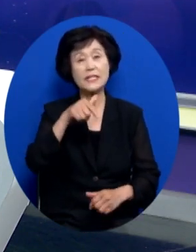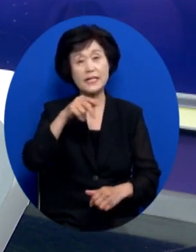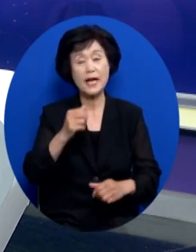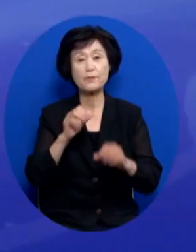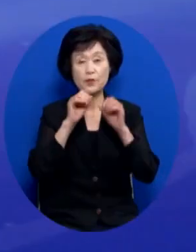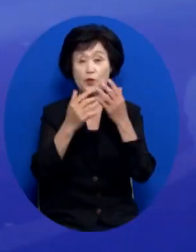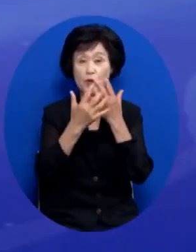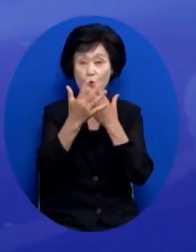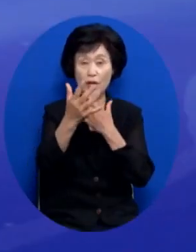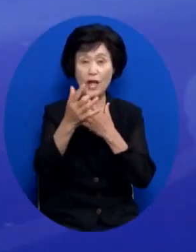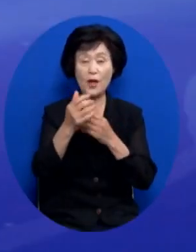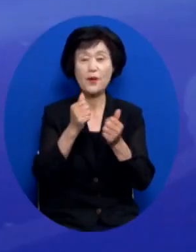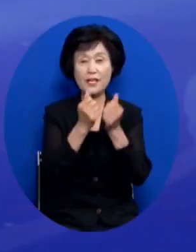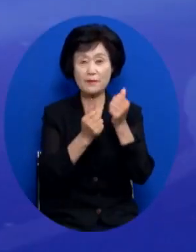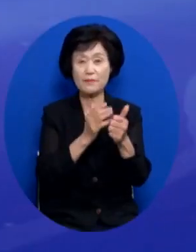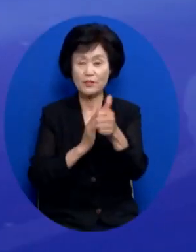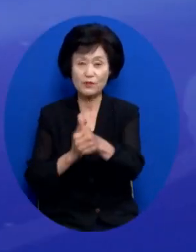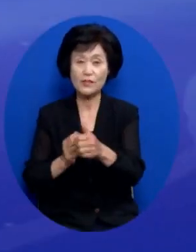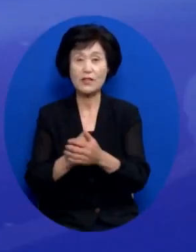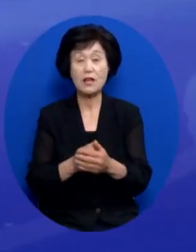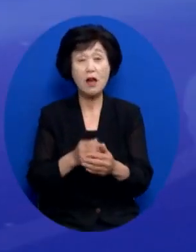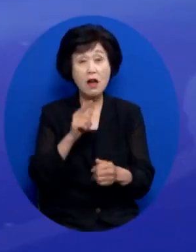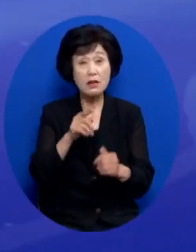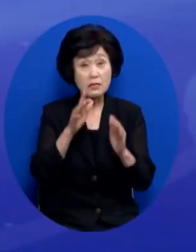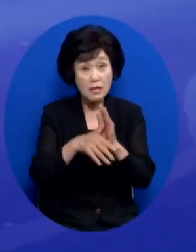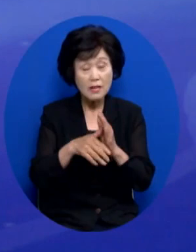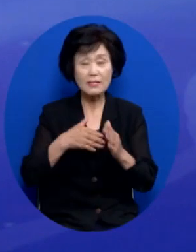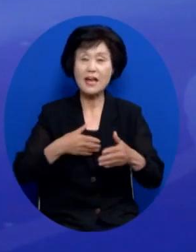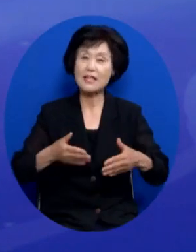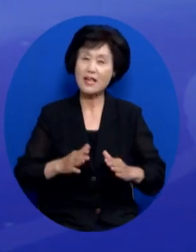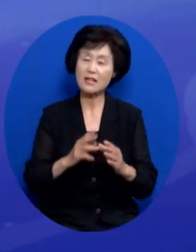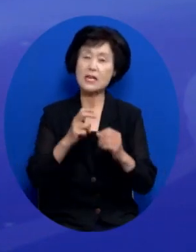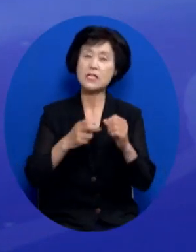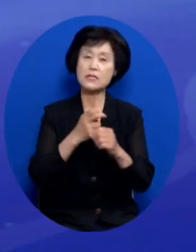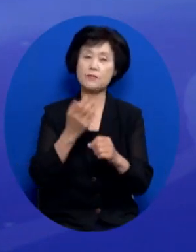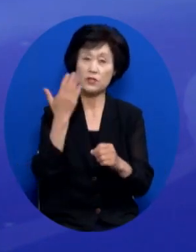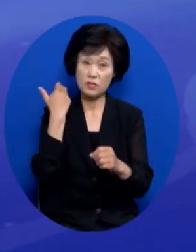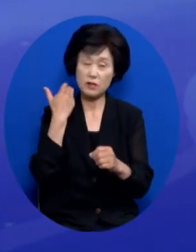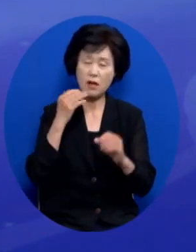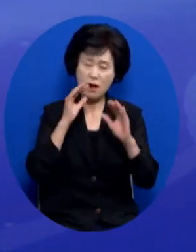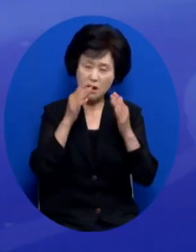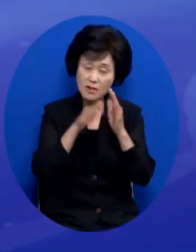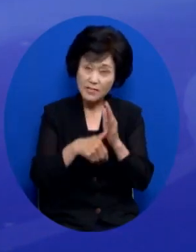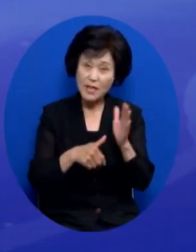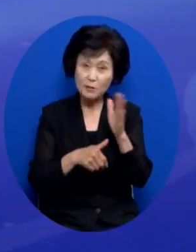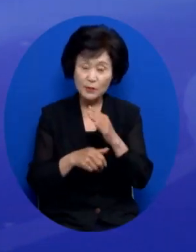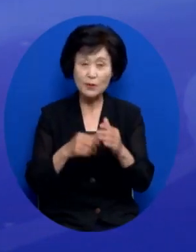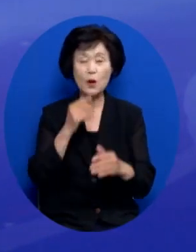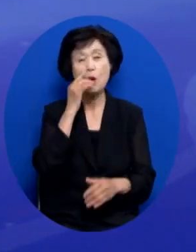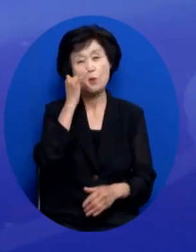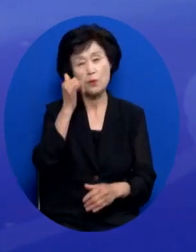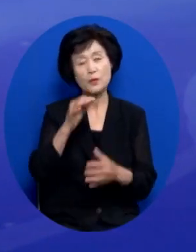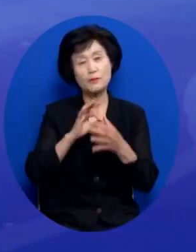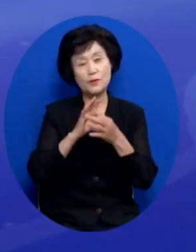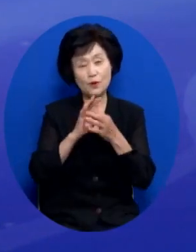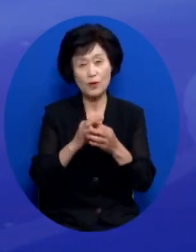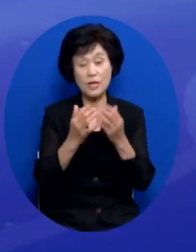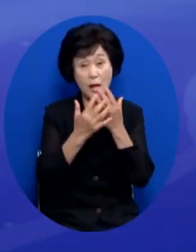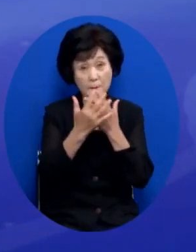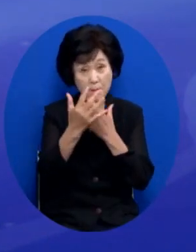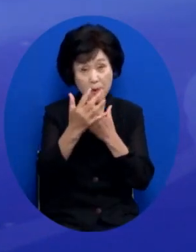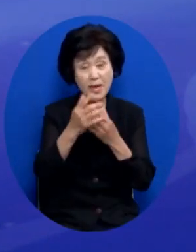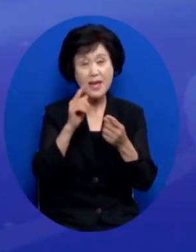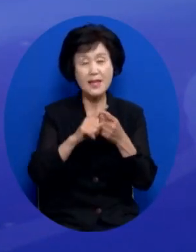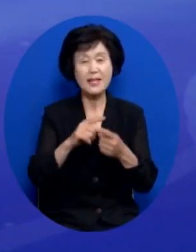네, 1973년이면 제가 태어나기 딱 20년 전인데요. 어렸을 때부터 어머니, 아버지를 통해서 집회 이야기를